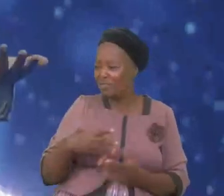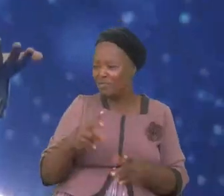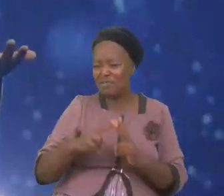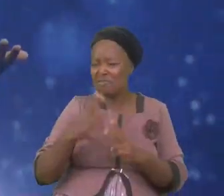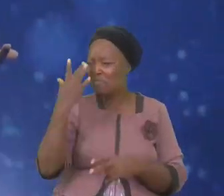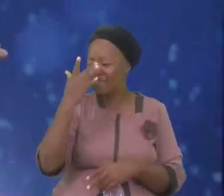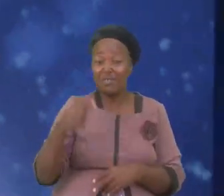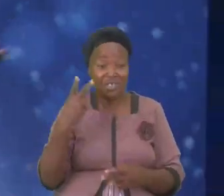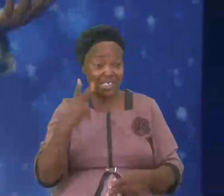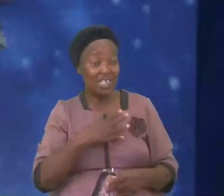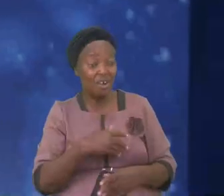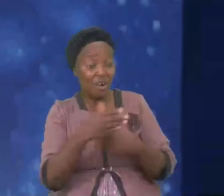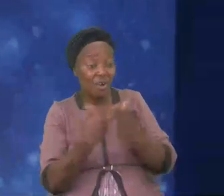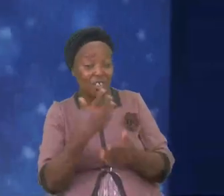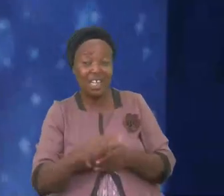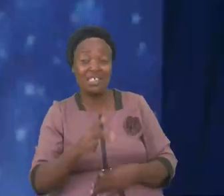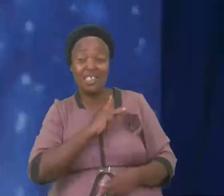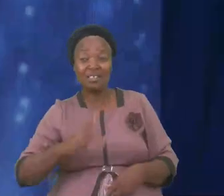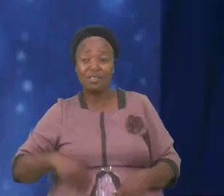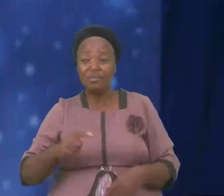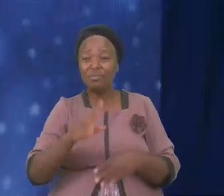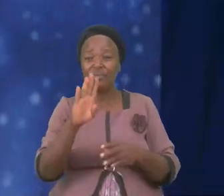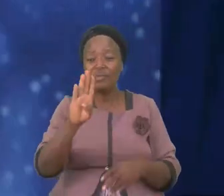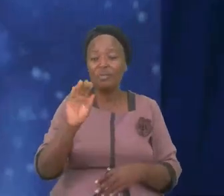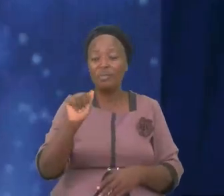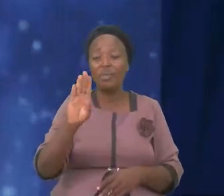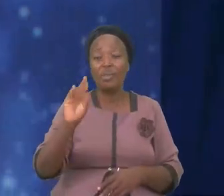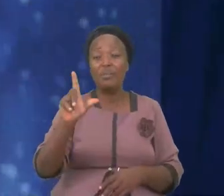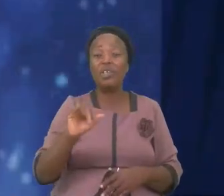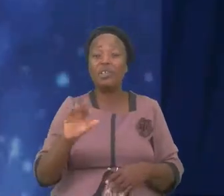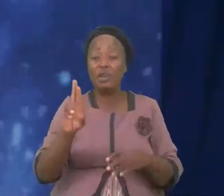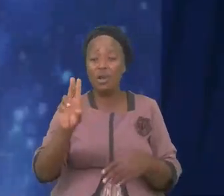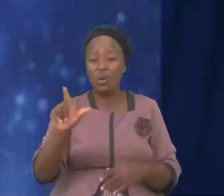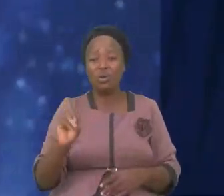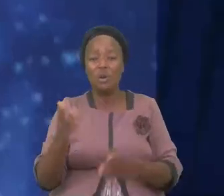les mets du roi de Babylone, oh,